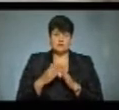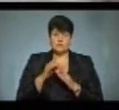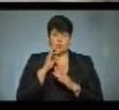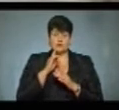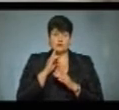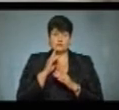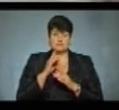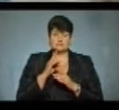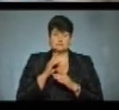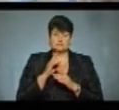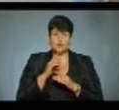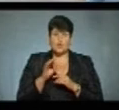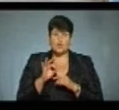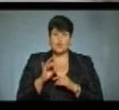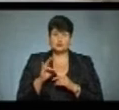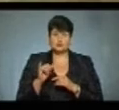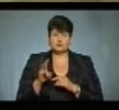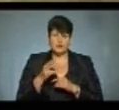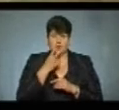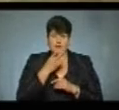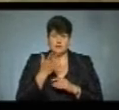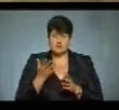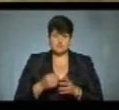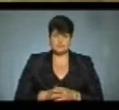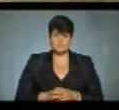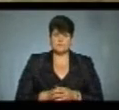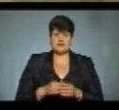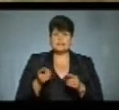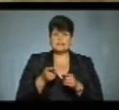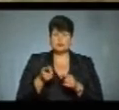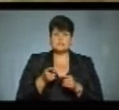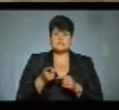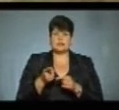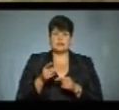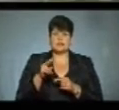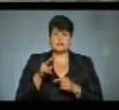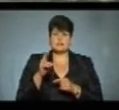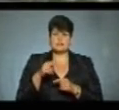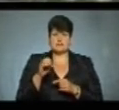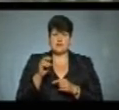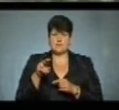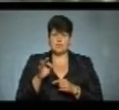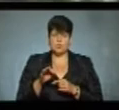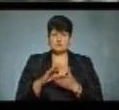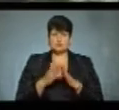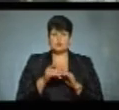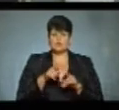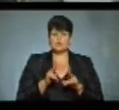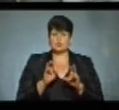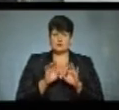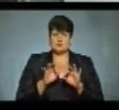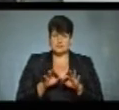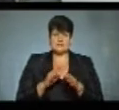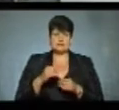його, онуки не бачили. Це Тернопільське локомотивне депо. Ситуацію тут ніхто не прокоментував.